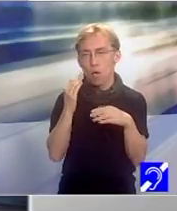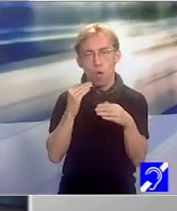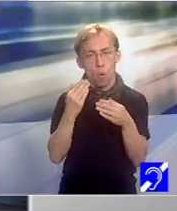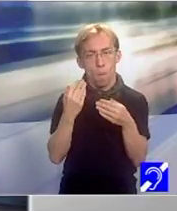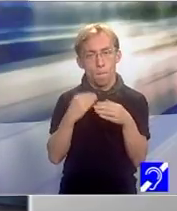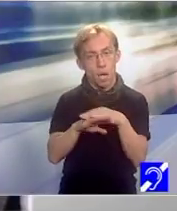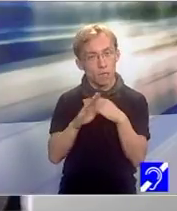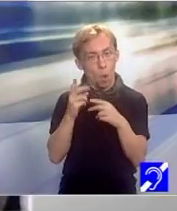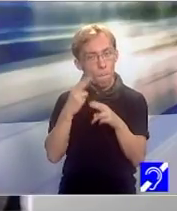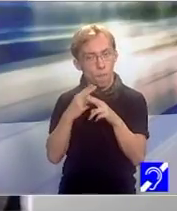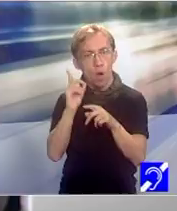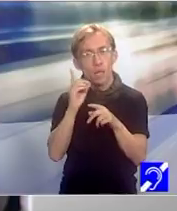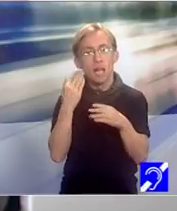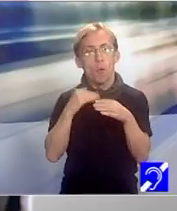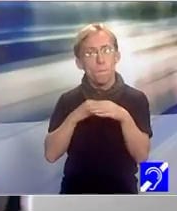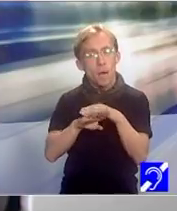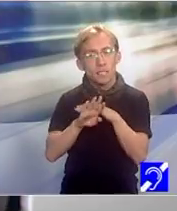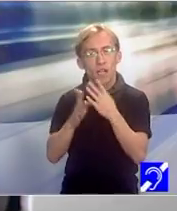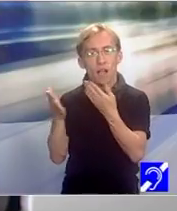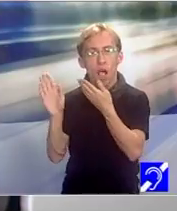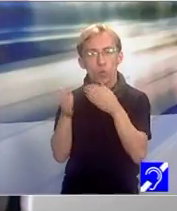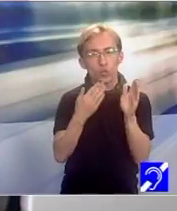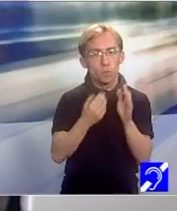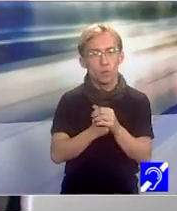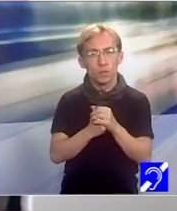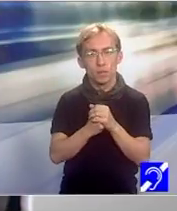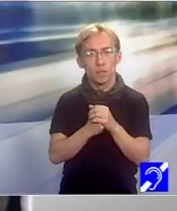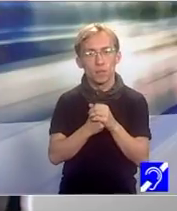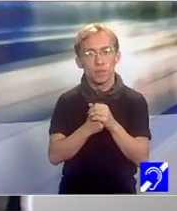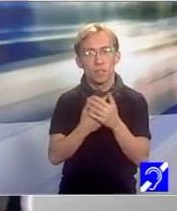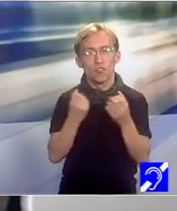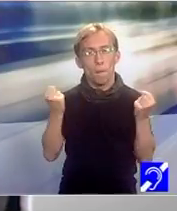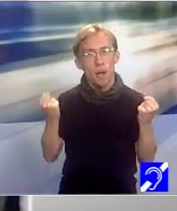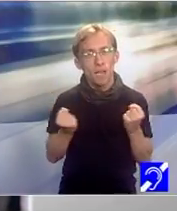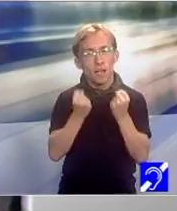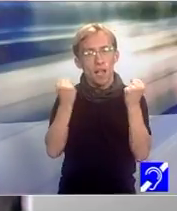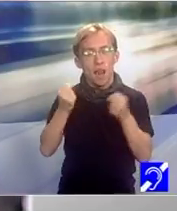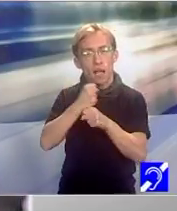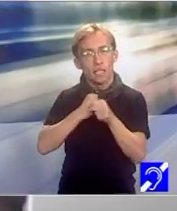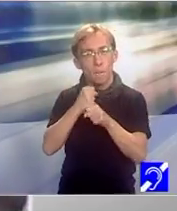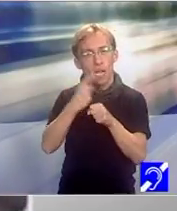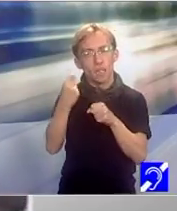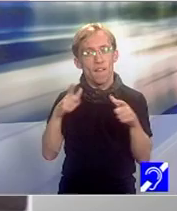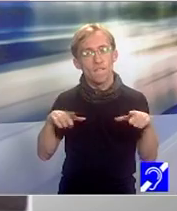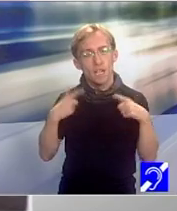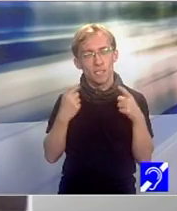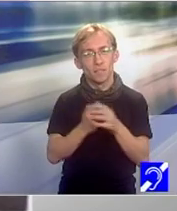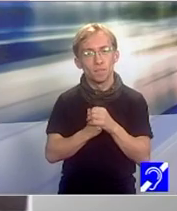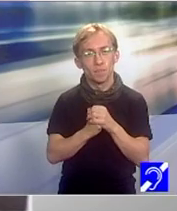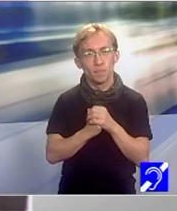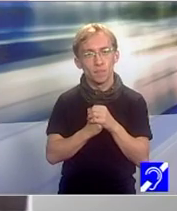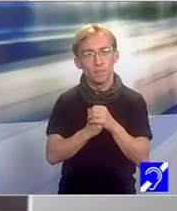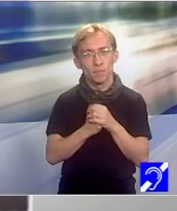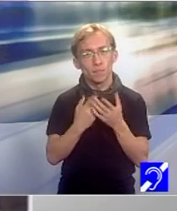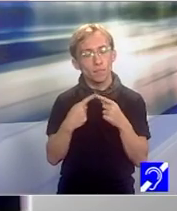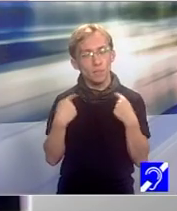bolii, e mesajul unor oameni care au trecut probabil prin cele mai grele experiențe de viață. Păi